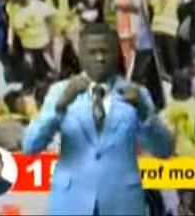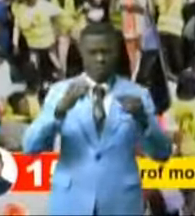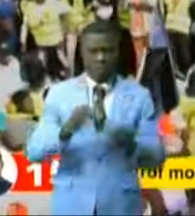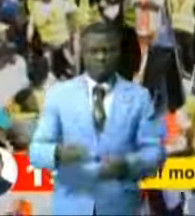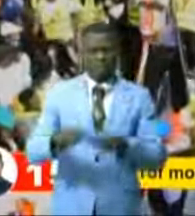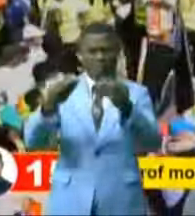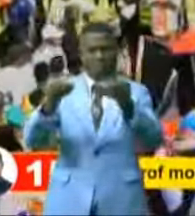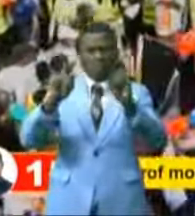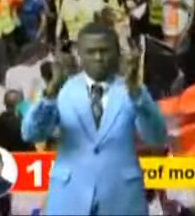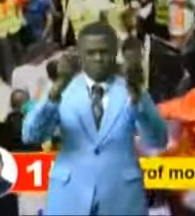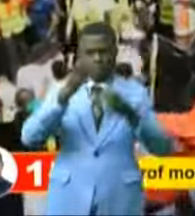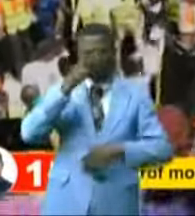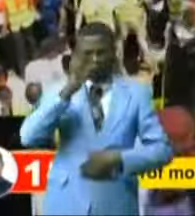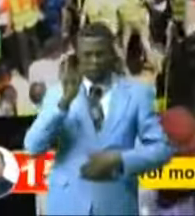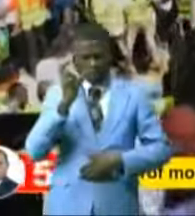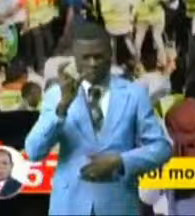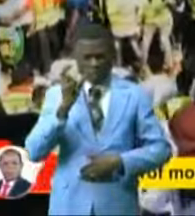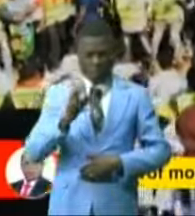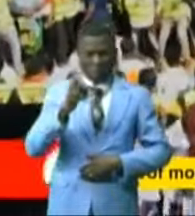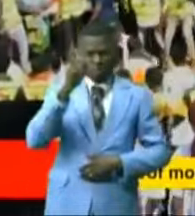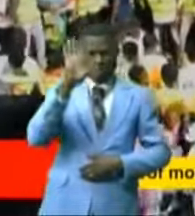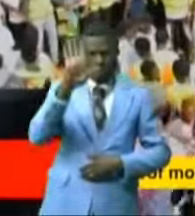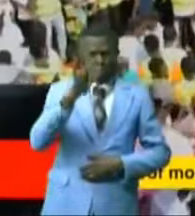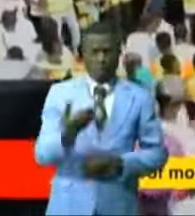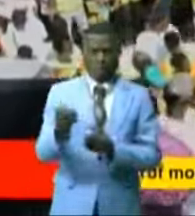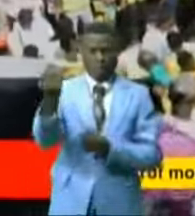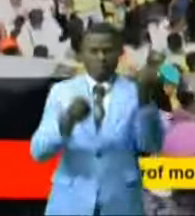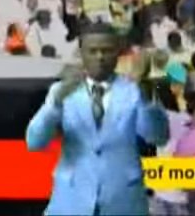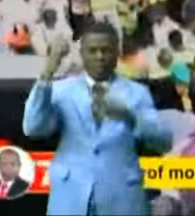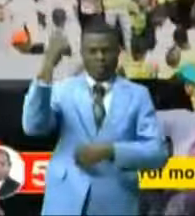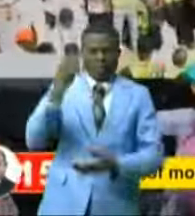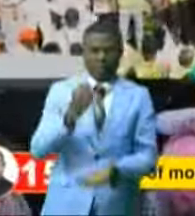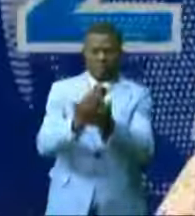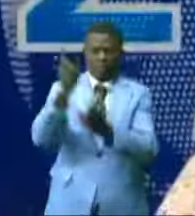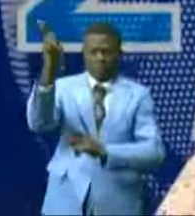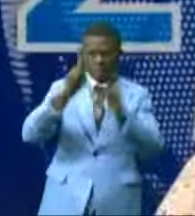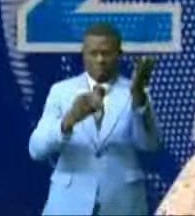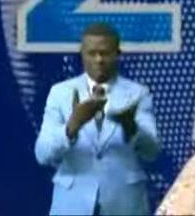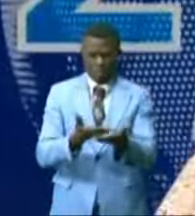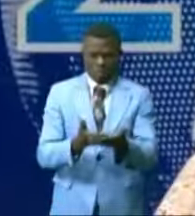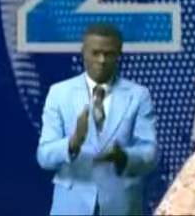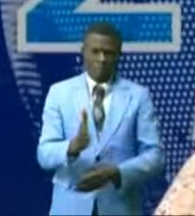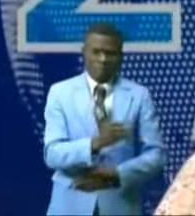dotation à la ville de Bukavu de 5 ambulances pour servir la population.